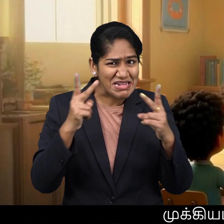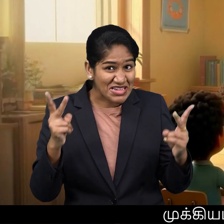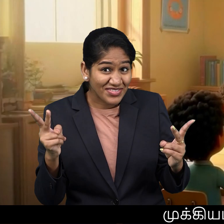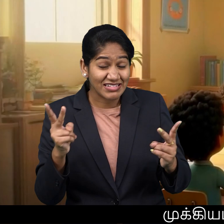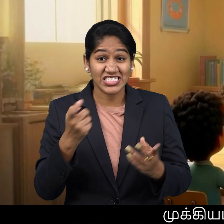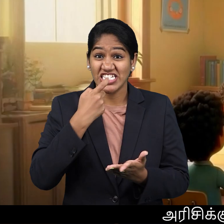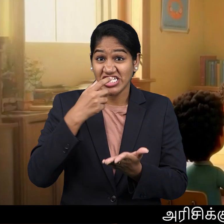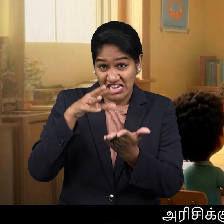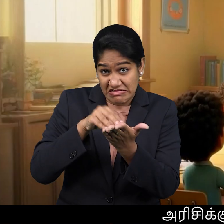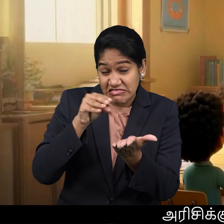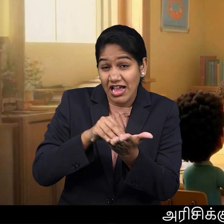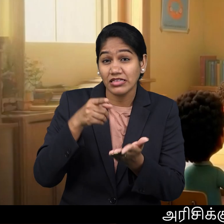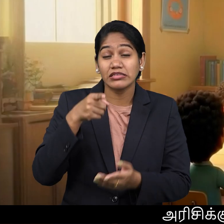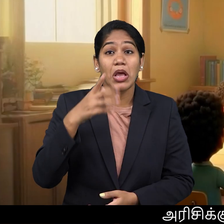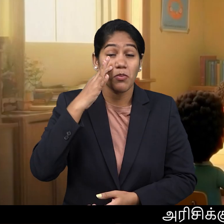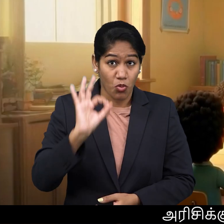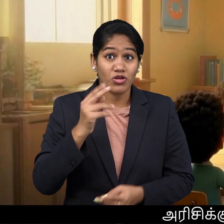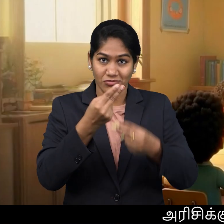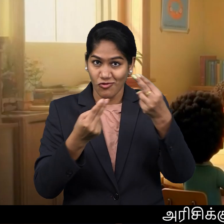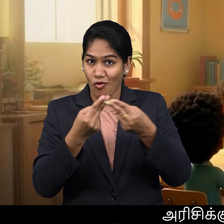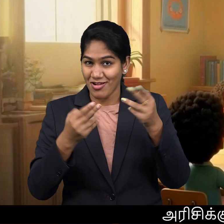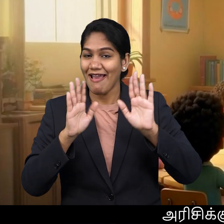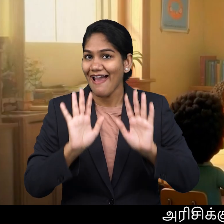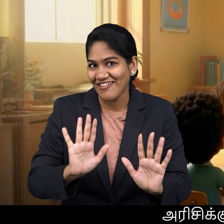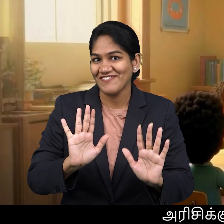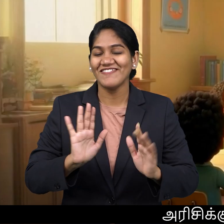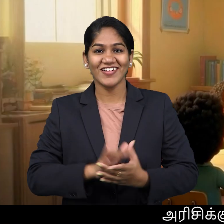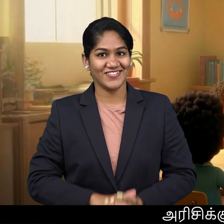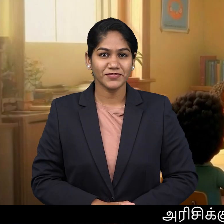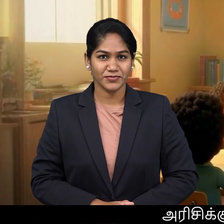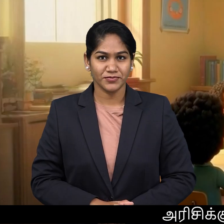முக்கியமான தானியமான அரிசிக்கு ஒரு கதை உண்டு.